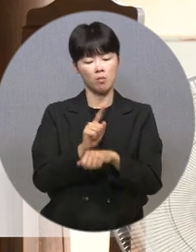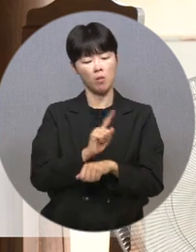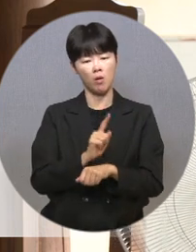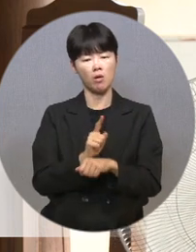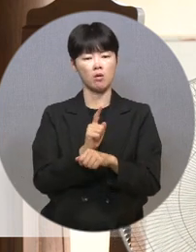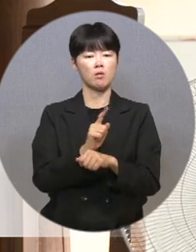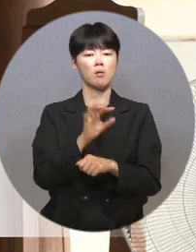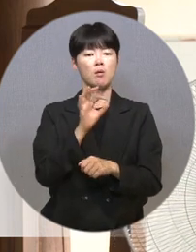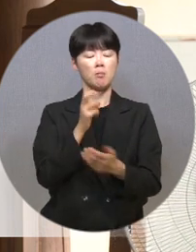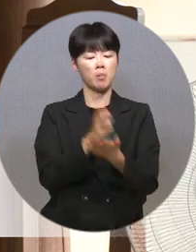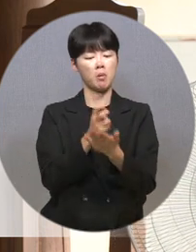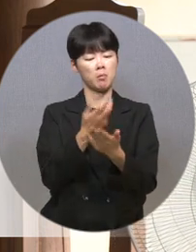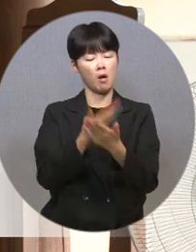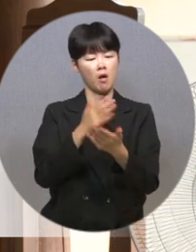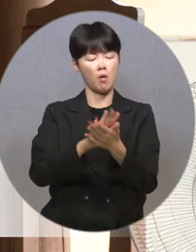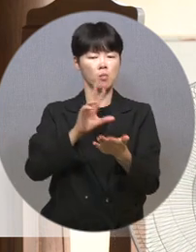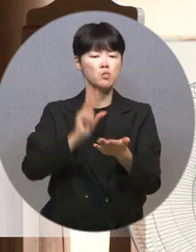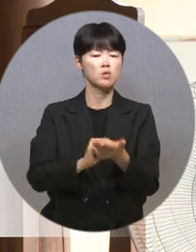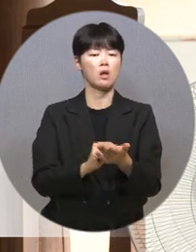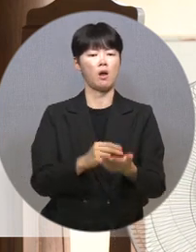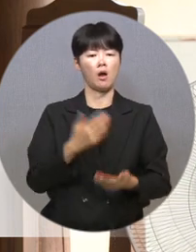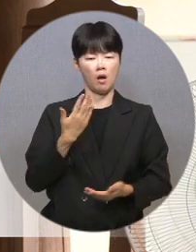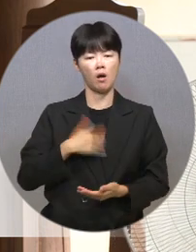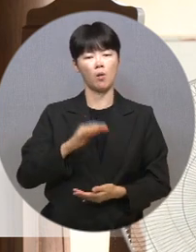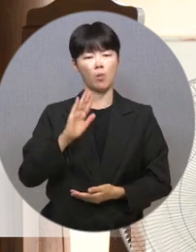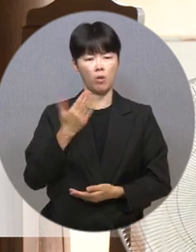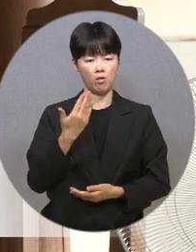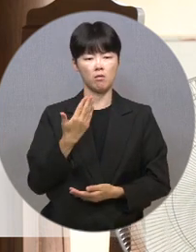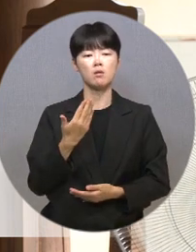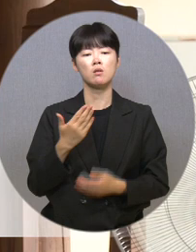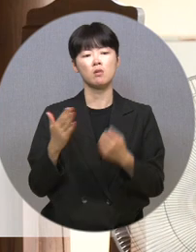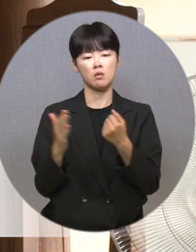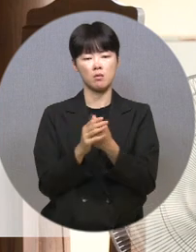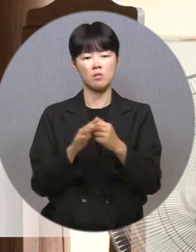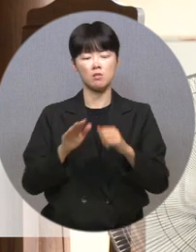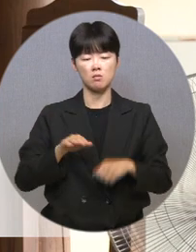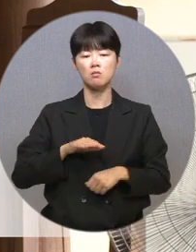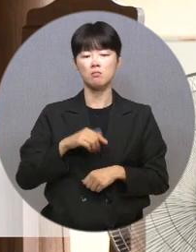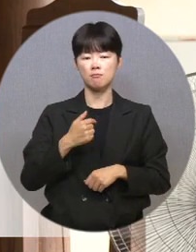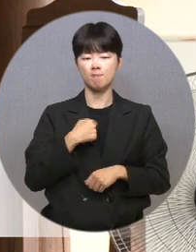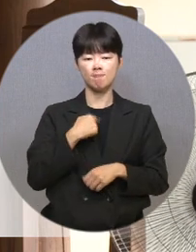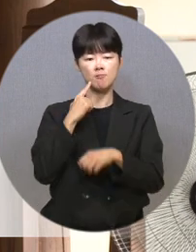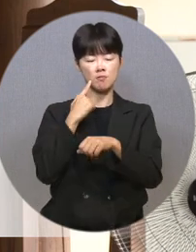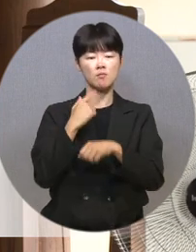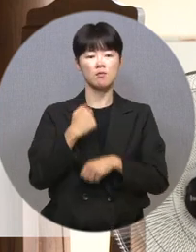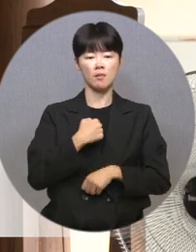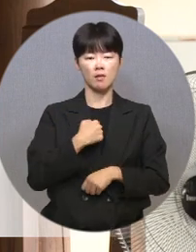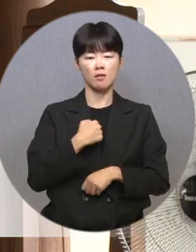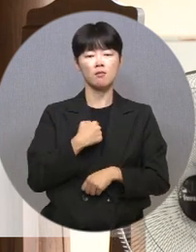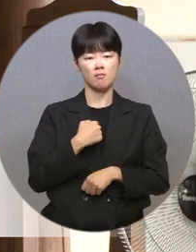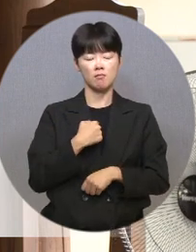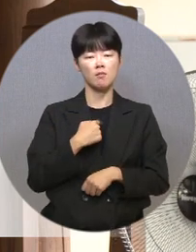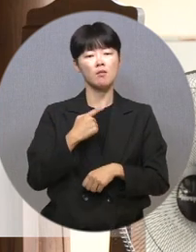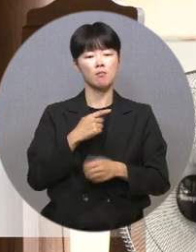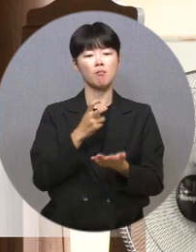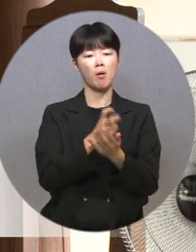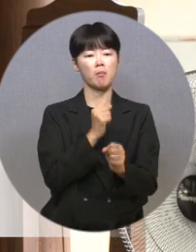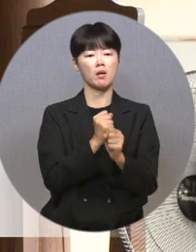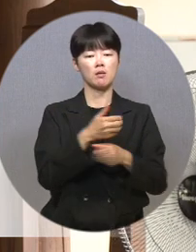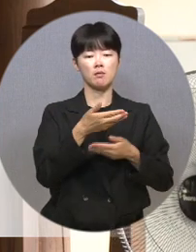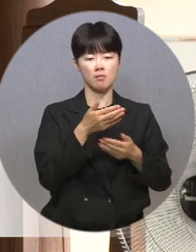계약이 됐다는 얘기를 제가 추후에서 알았습니다. 그래서 저희 방에서 근거를 토대로 해서 현재 지금